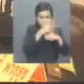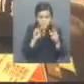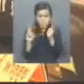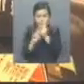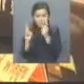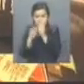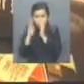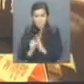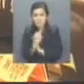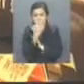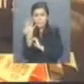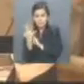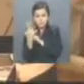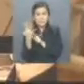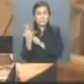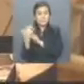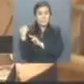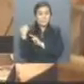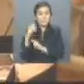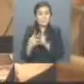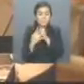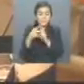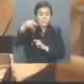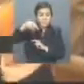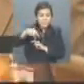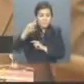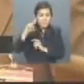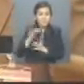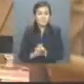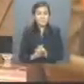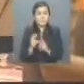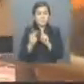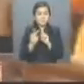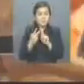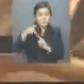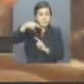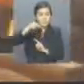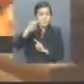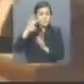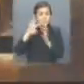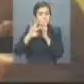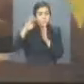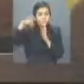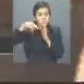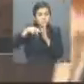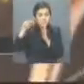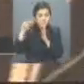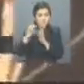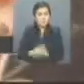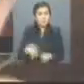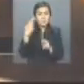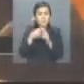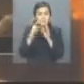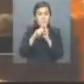ายสมชาติพันณพัฒน์นายพีรพันธ์สารีรัฐวิภาคนายพีรพันธ์พาลุกสุขนายเรืองศักดิ์งามสมภาสตามลำดับนะค